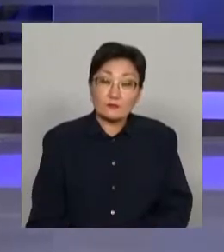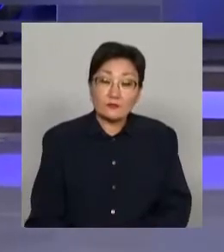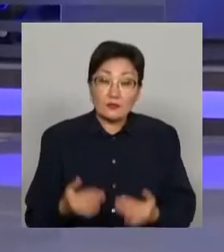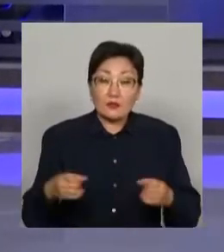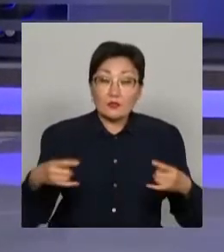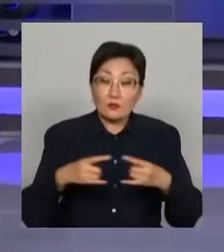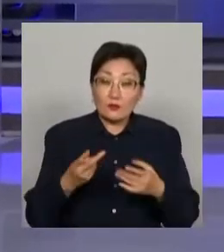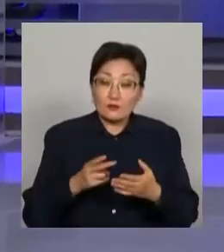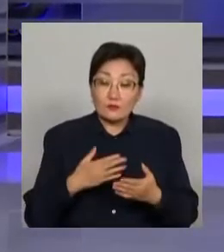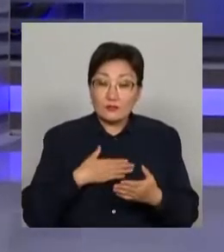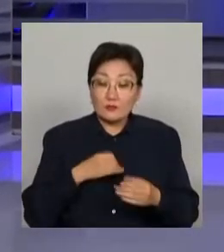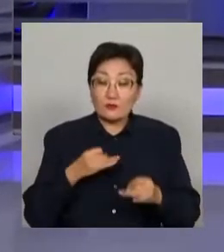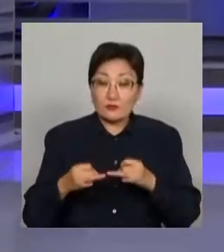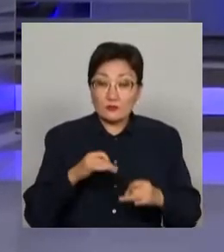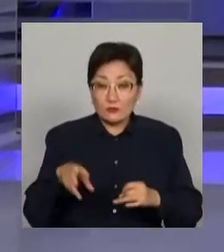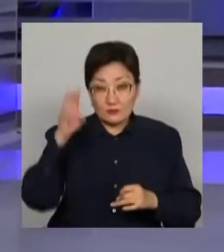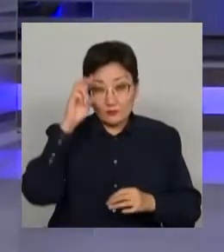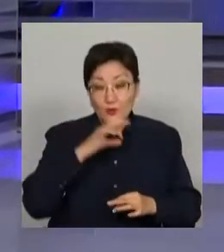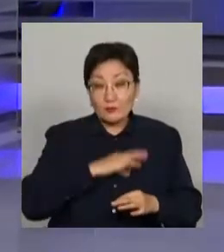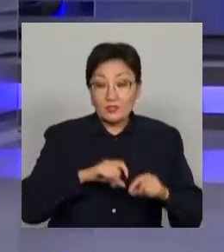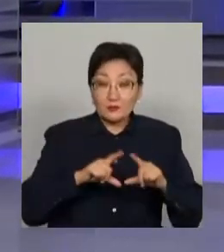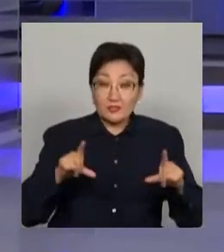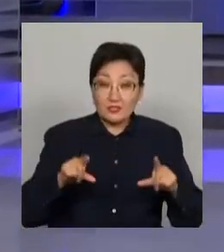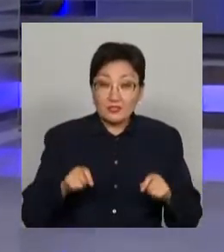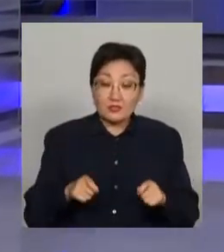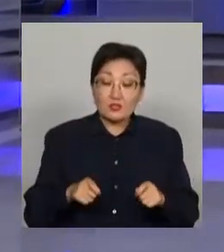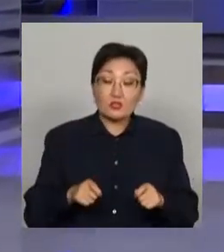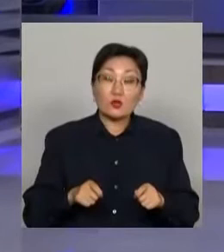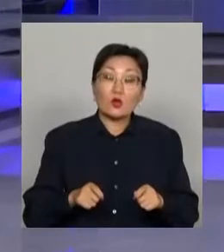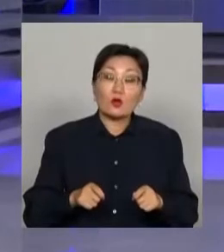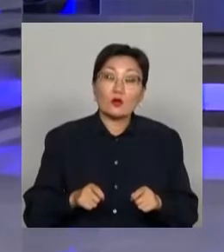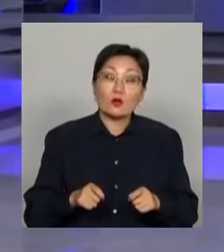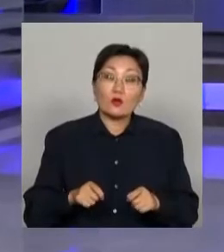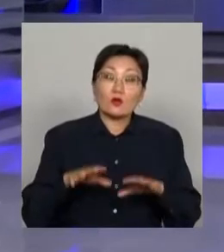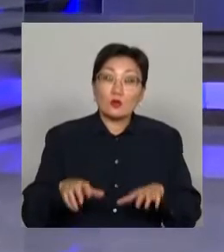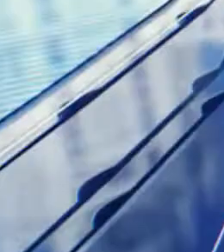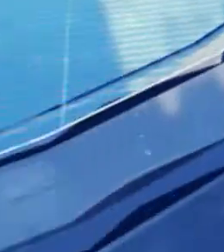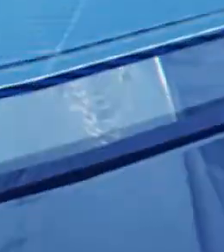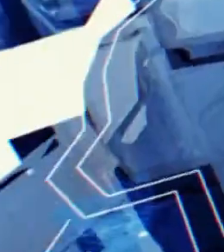тікелей эфирінде бізбен сұхбаттасқан мемлекеттік кірістер департаментінің бөлім басшысы Айдаров